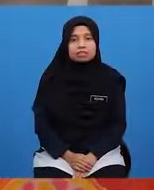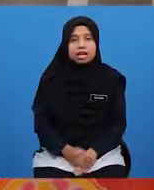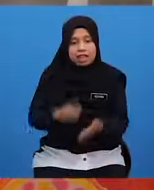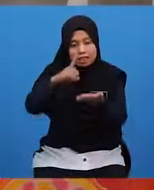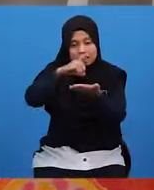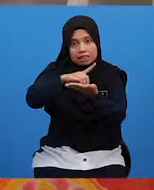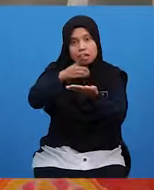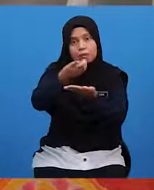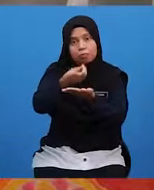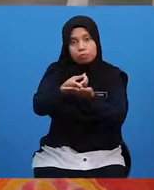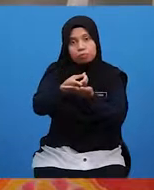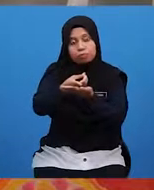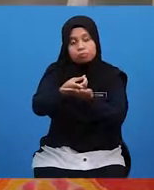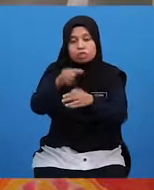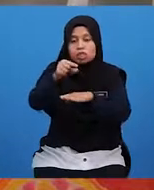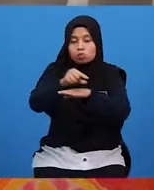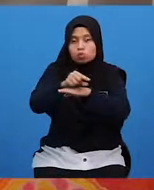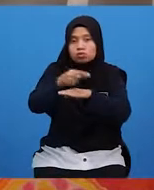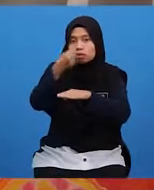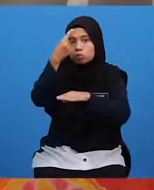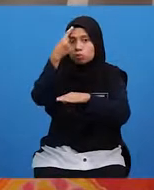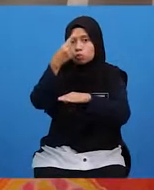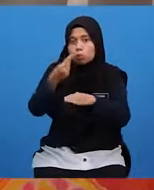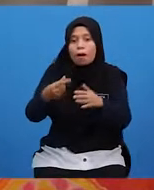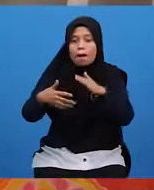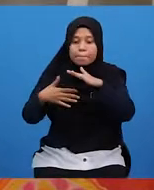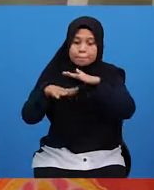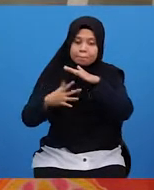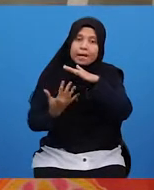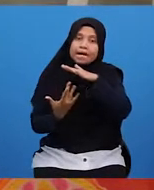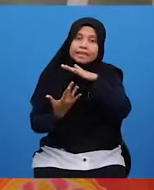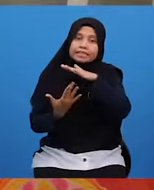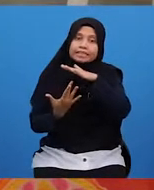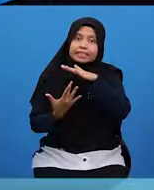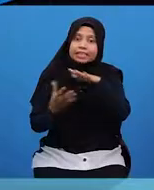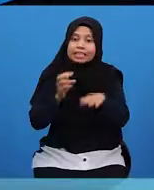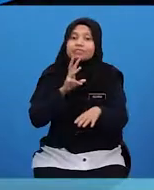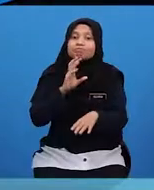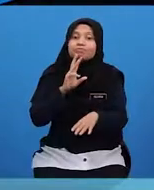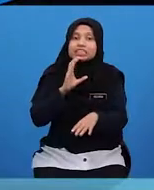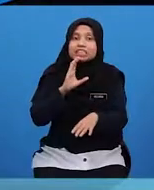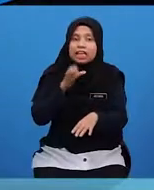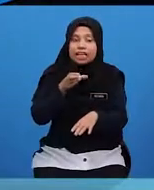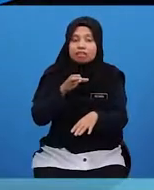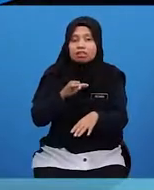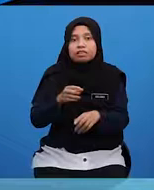Dapur. Dapur digunakan untuk memanaskan dan mencairkan lilin.